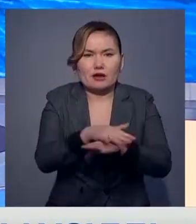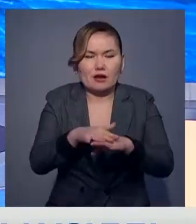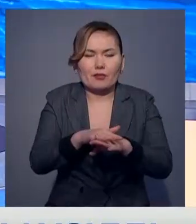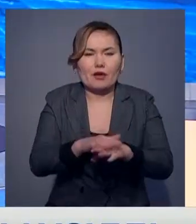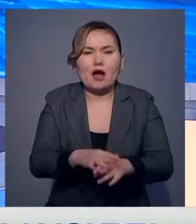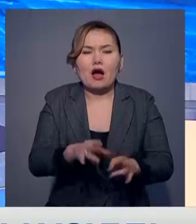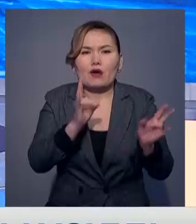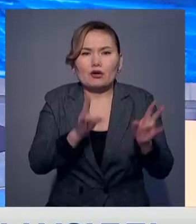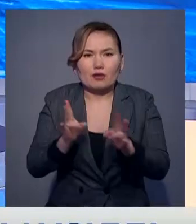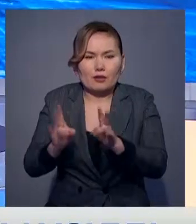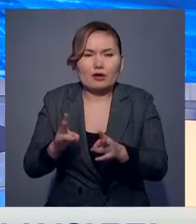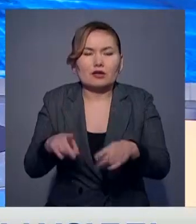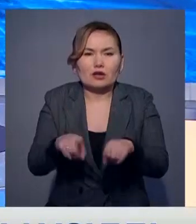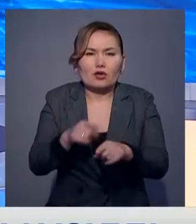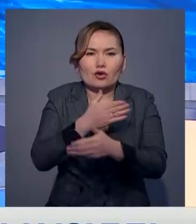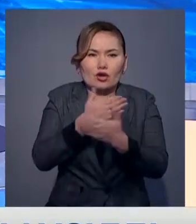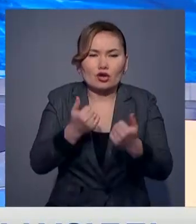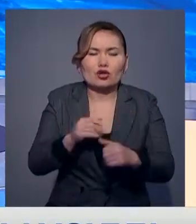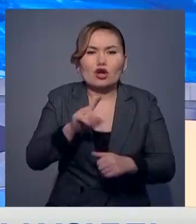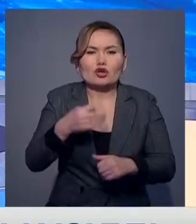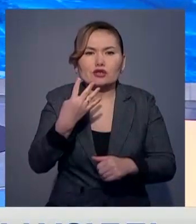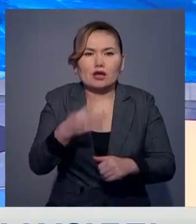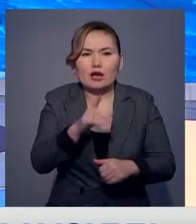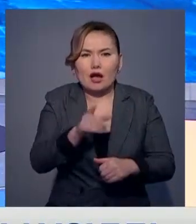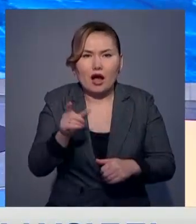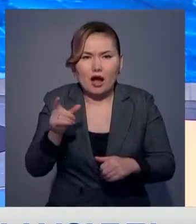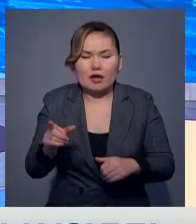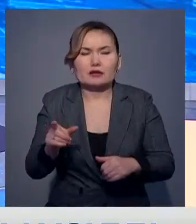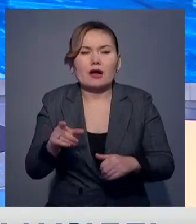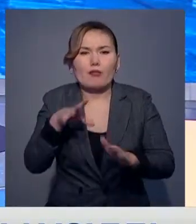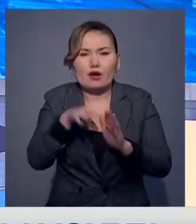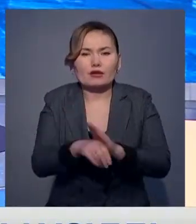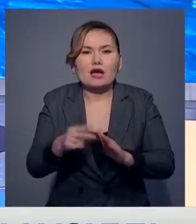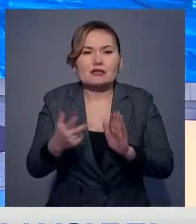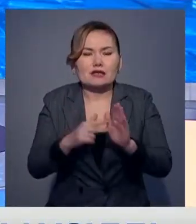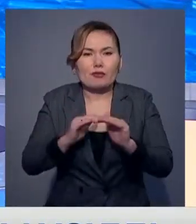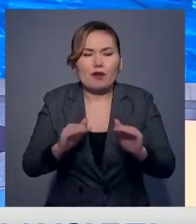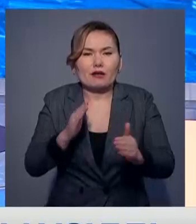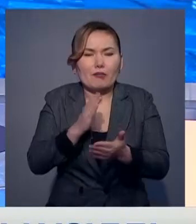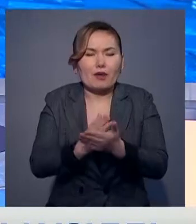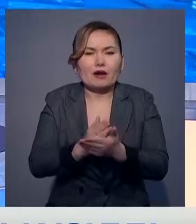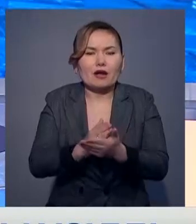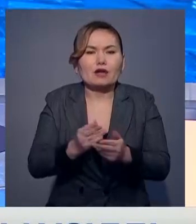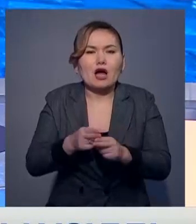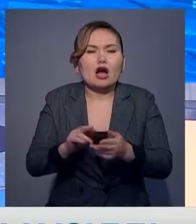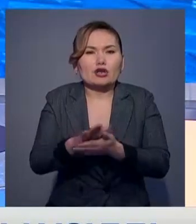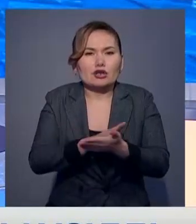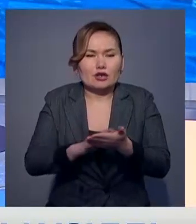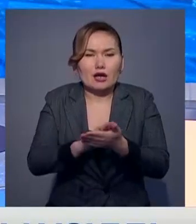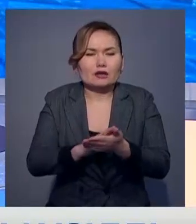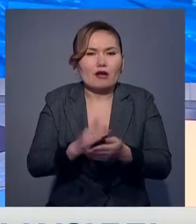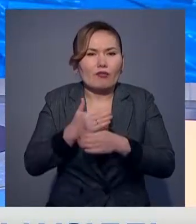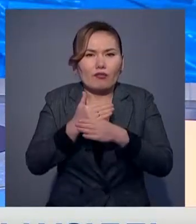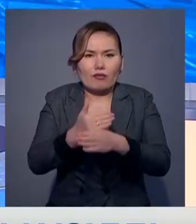саны жоқ деп айттыңыз, бірақ 140 адам ішінде 8 бала бар. Оларға қандай жәрдем көрсетіліп жатыр? Жоқ, олар тез арада жаңа,